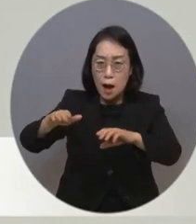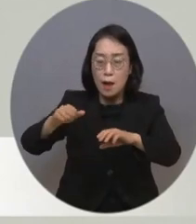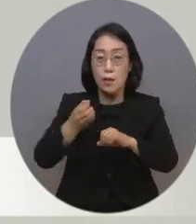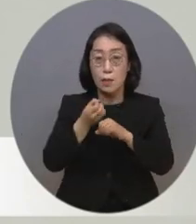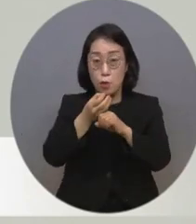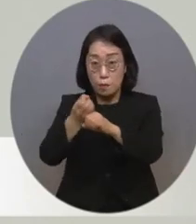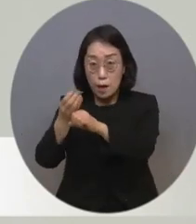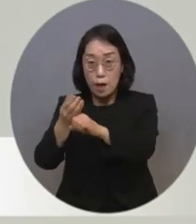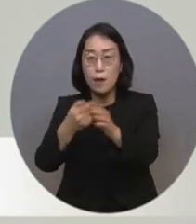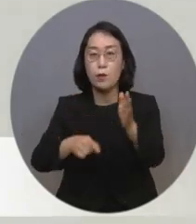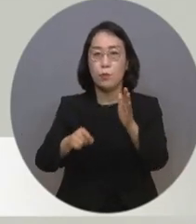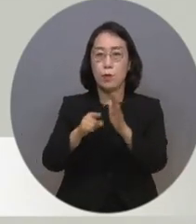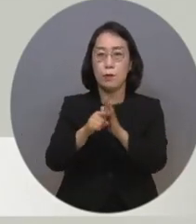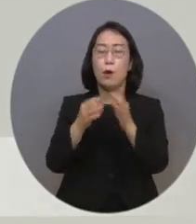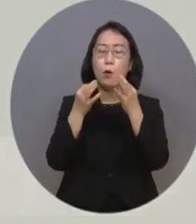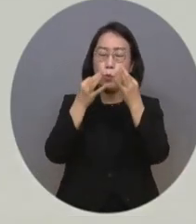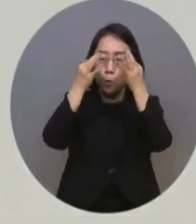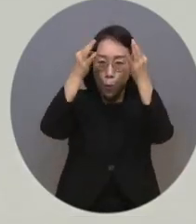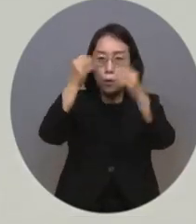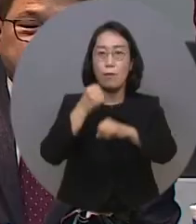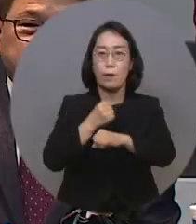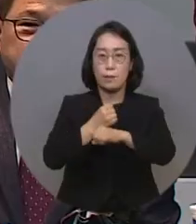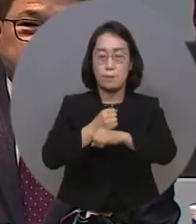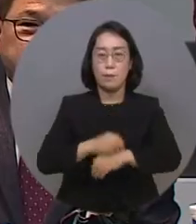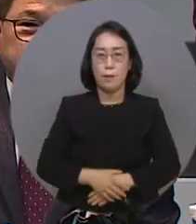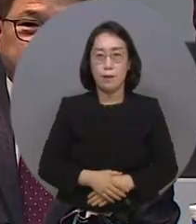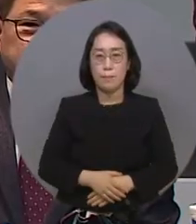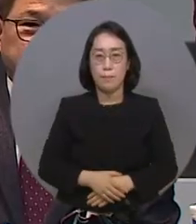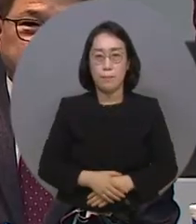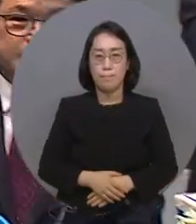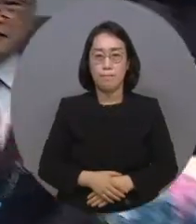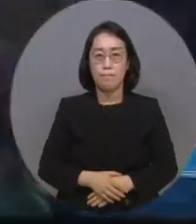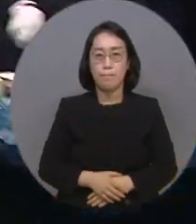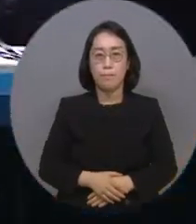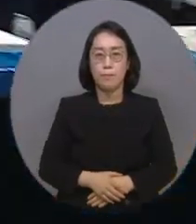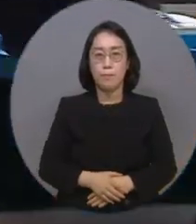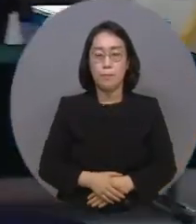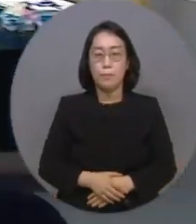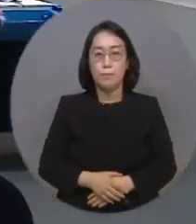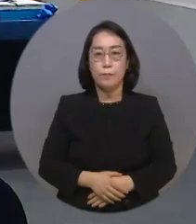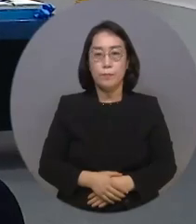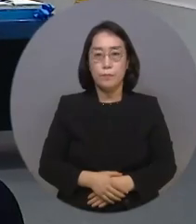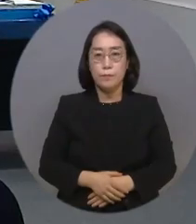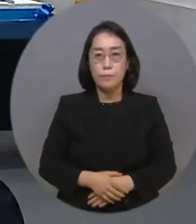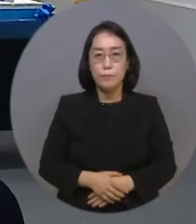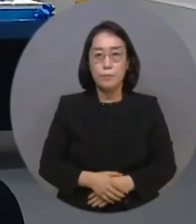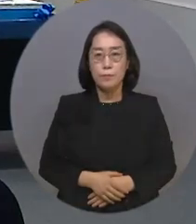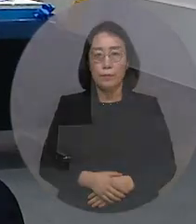전달되도록 최선을 다하겠습니다. 복지TV 뉴스 박순용입니다.